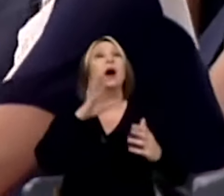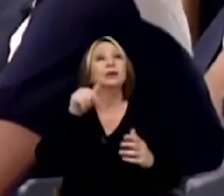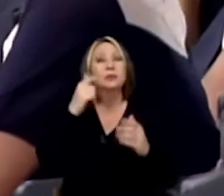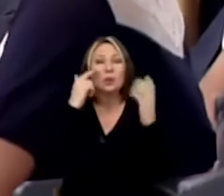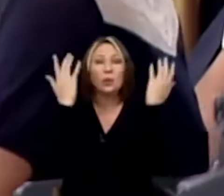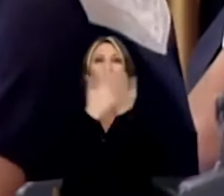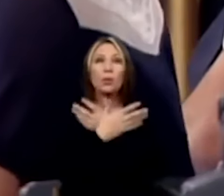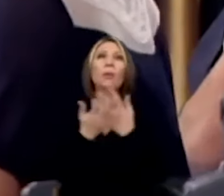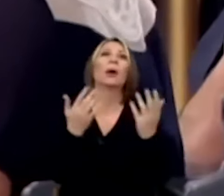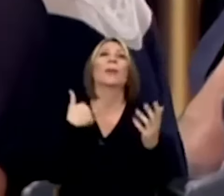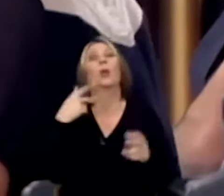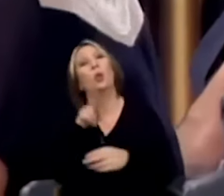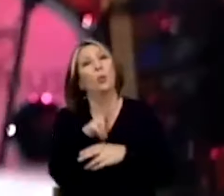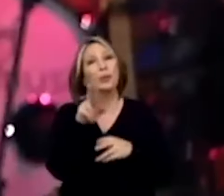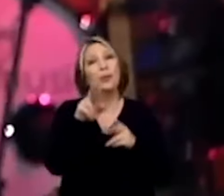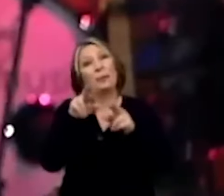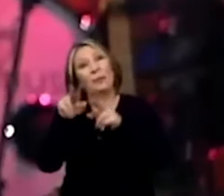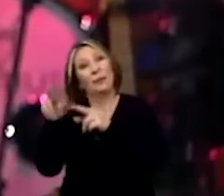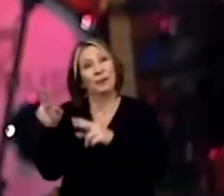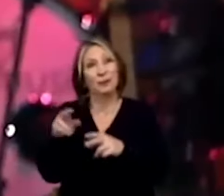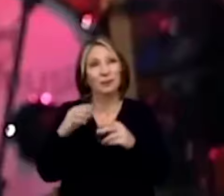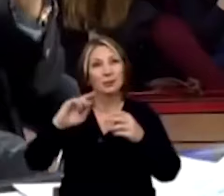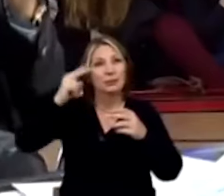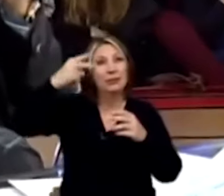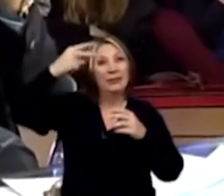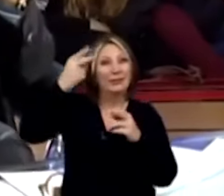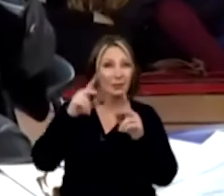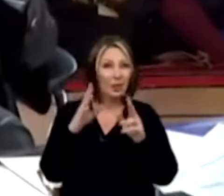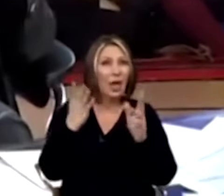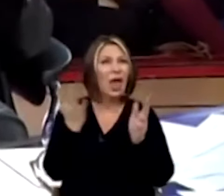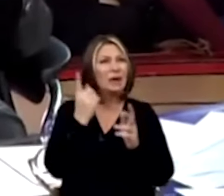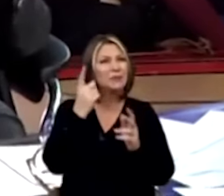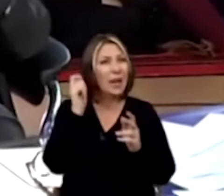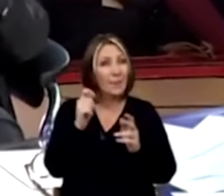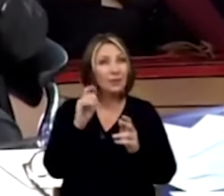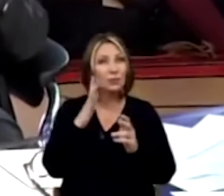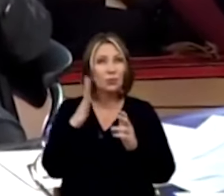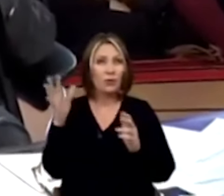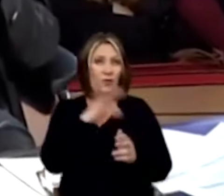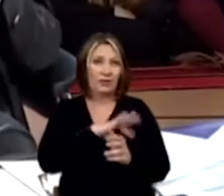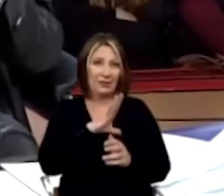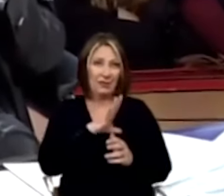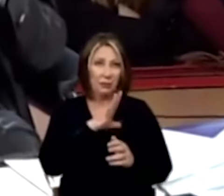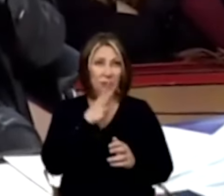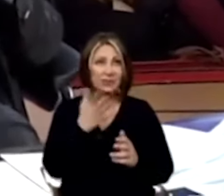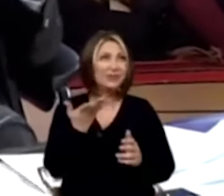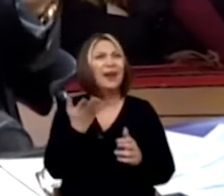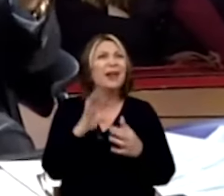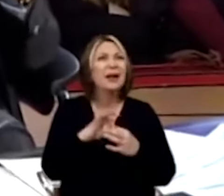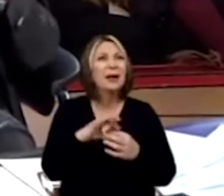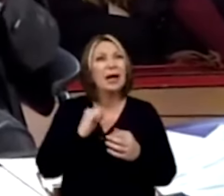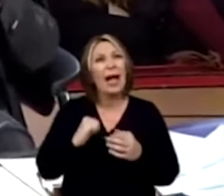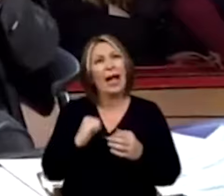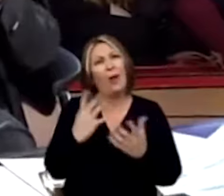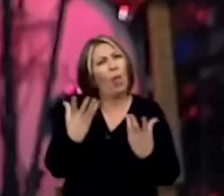de görmüyorum galiba. Hadi ben ölüyorum gibi. Level. Herhangi bir şey yapmanın büyük yararı var biliyorsunuz değil mi?